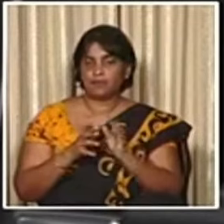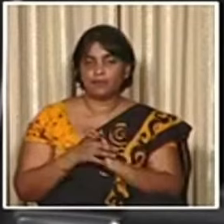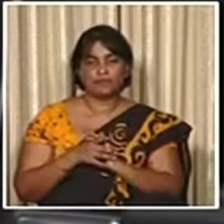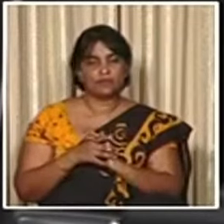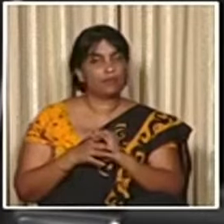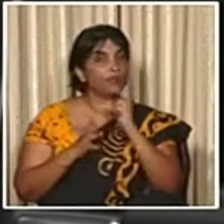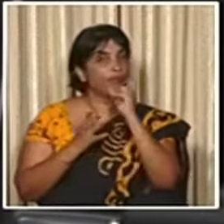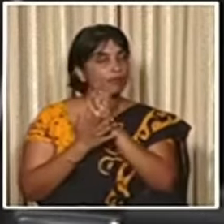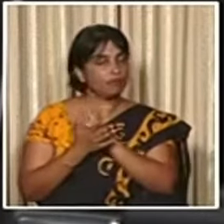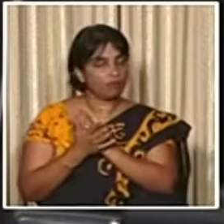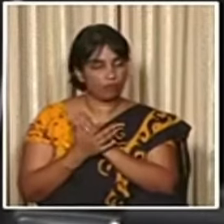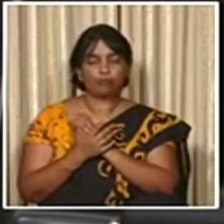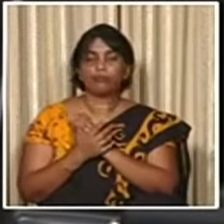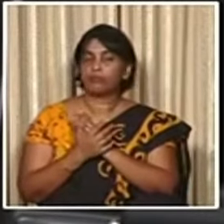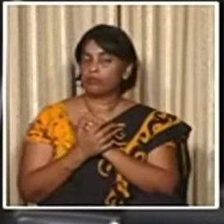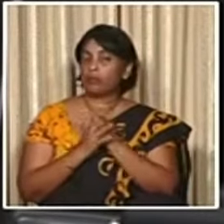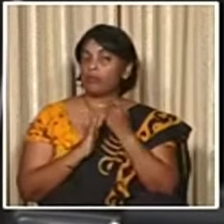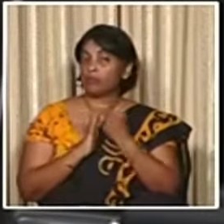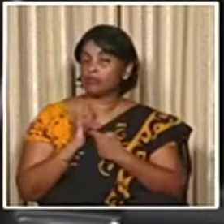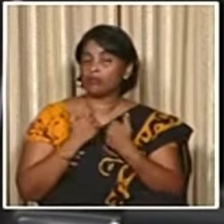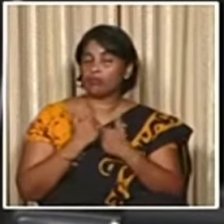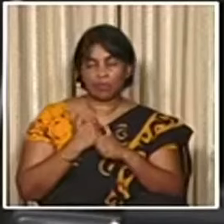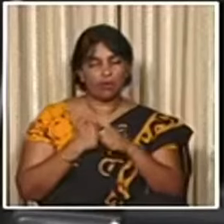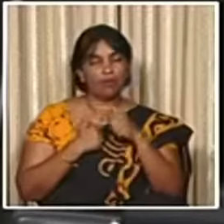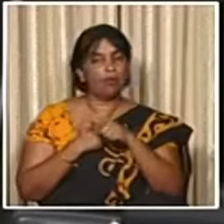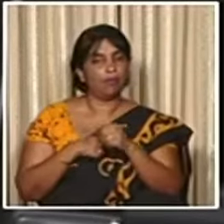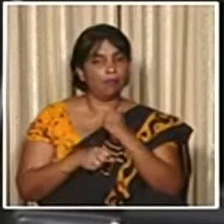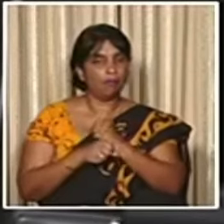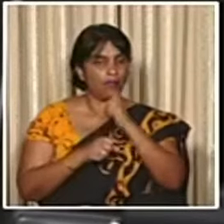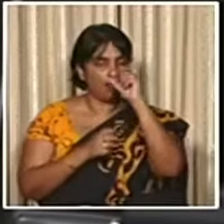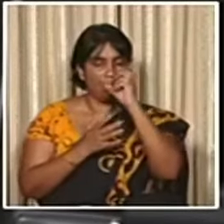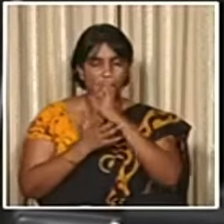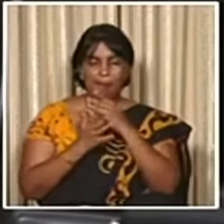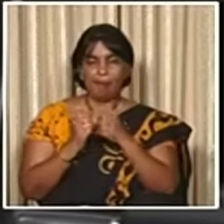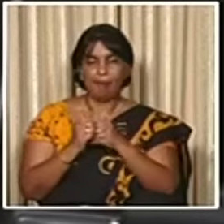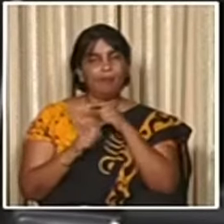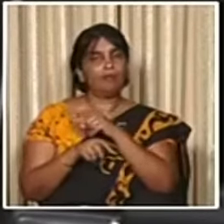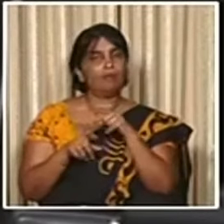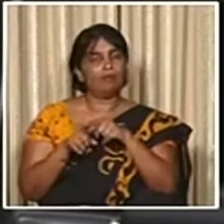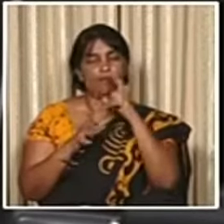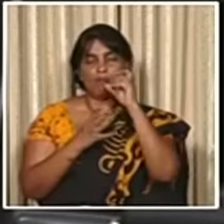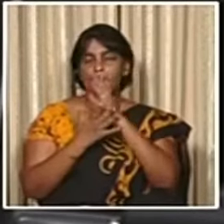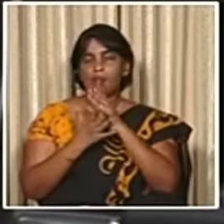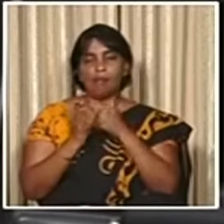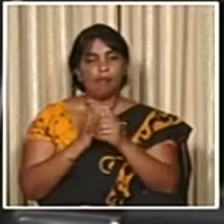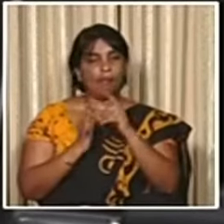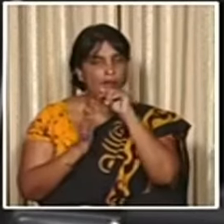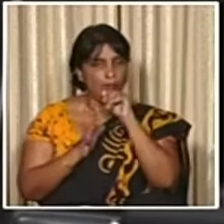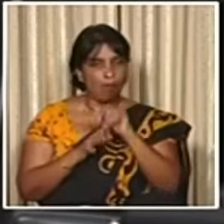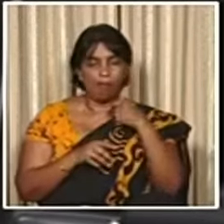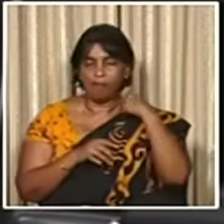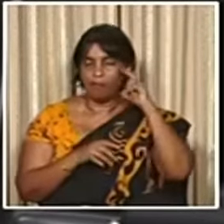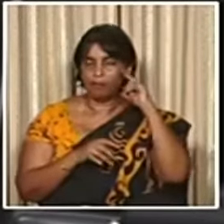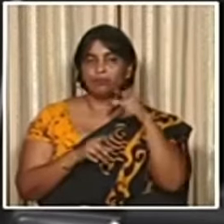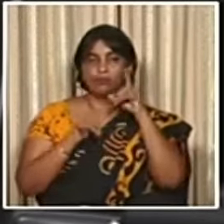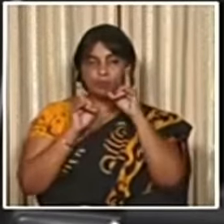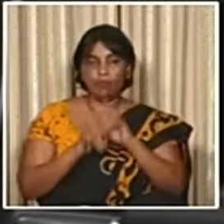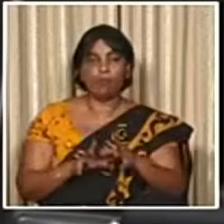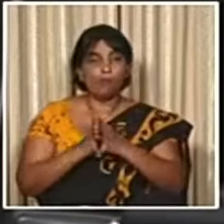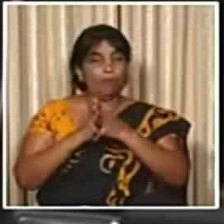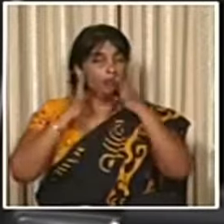වෙන්නේ නැත්තේ විවස්ථාදායකයේ ඒ නීතිය හදනකොට ආණ්ඩු ක්‍රම විවස්ථාව හදනකොට ඒ විවස්ථා සම්පාදකයෝ කවදාවත් බලාපොරොත්තු වෙන්නේ නැහැ මේ